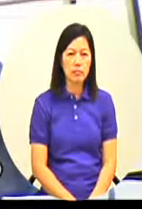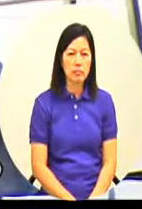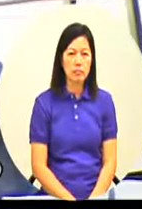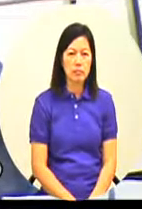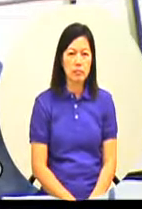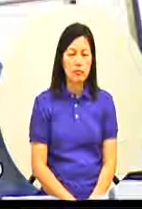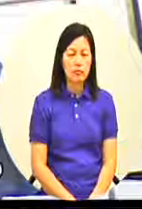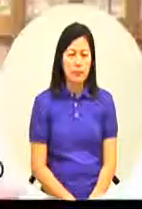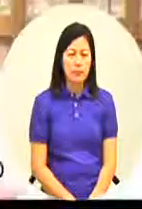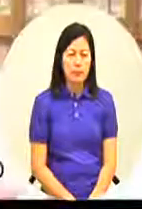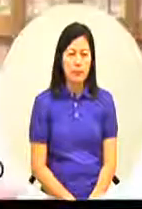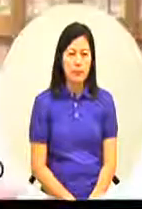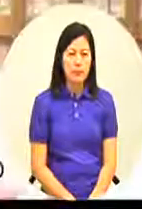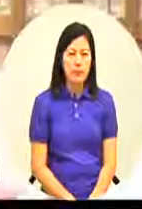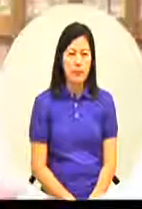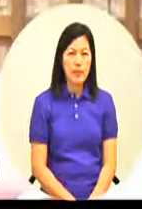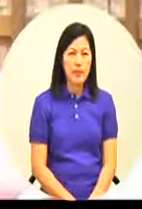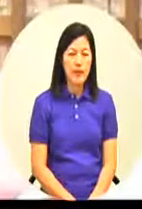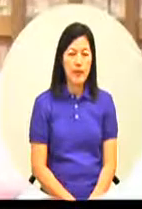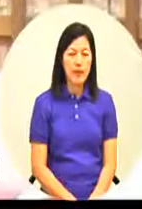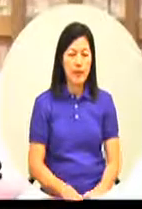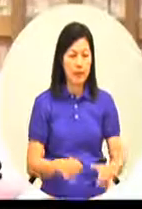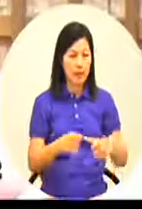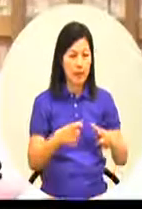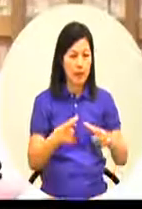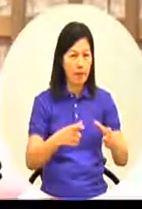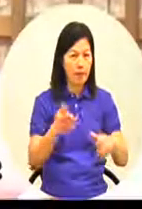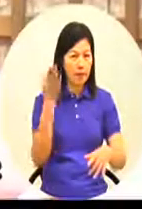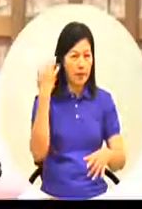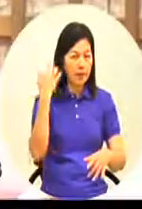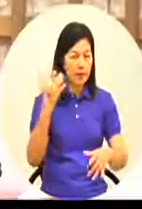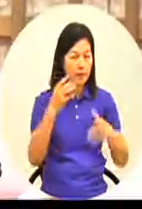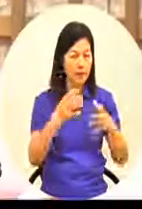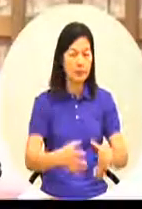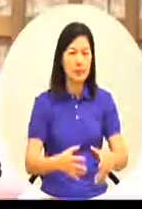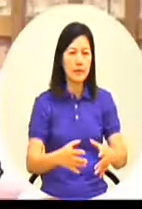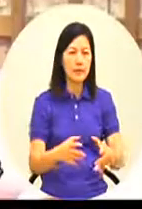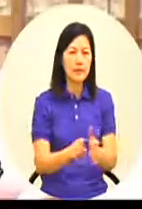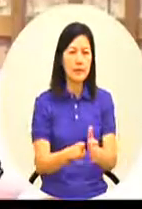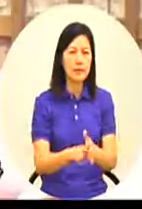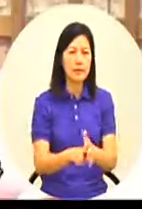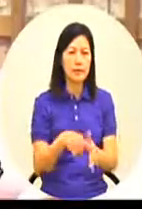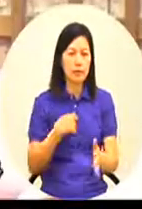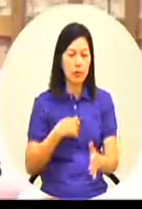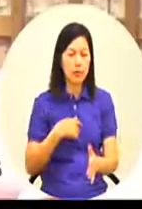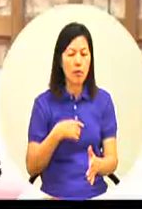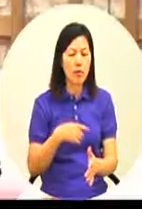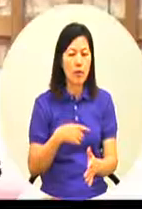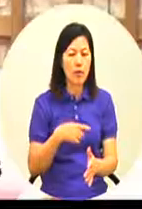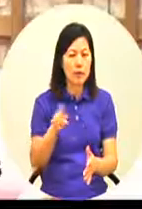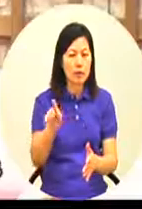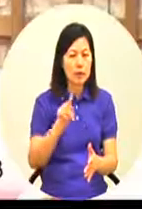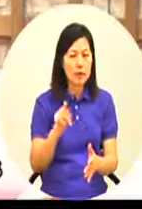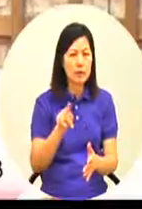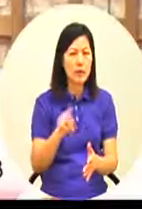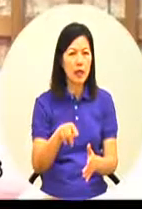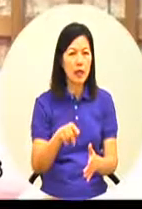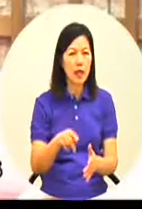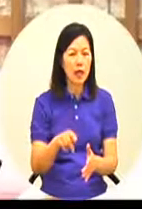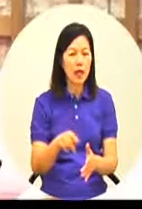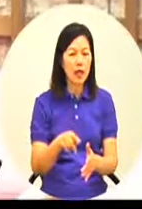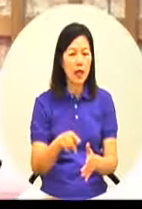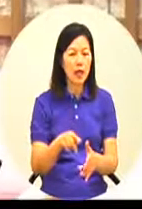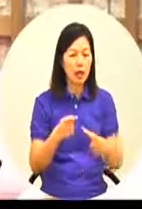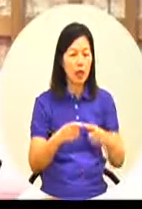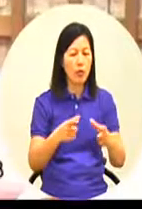谢主席，谢李燕。这个公园当初开辟的时候，就是我们就是采取我们一贯的公